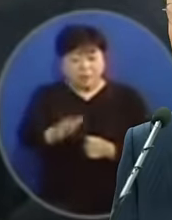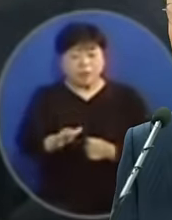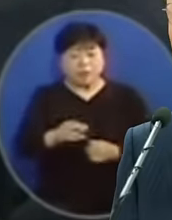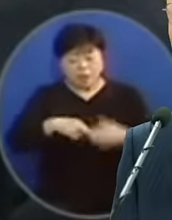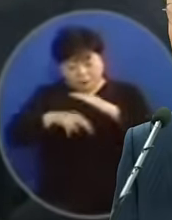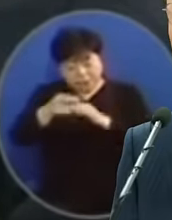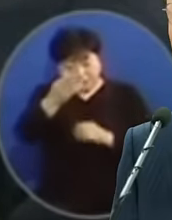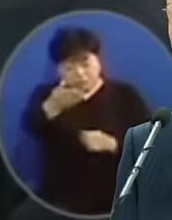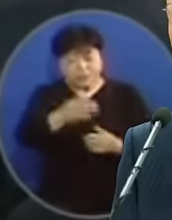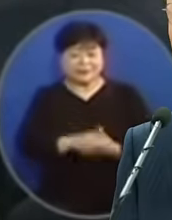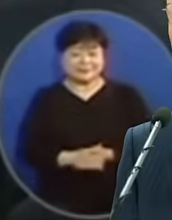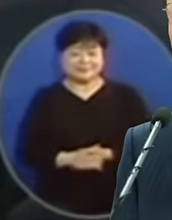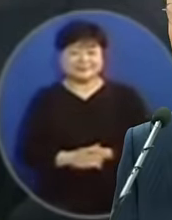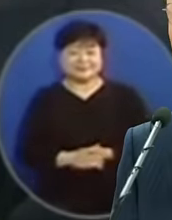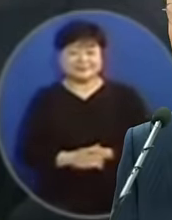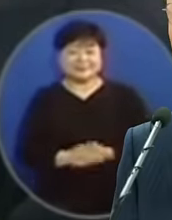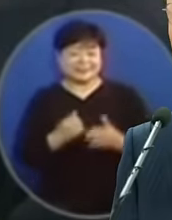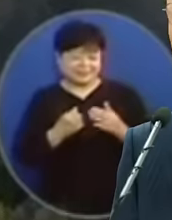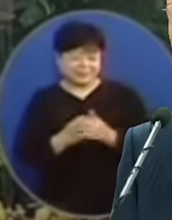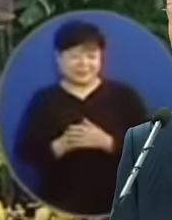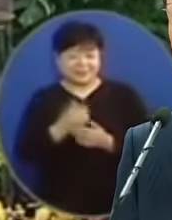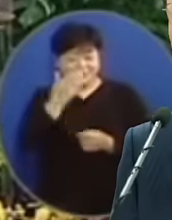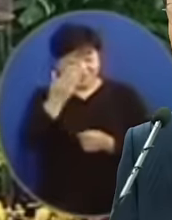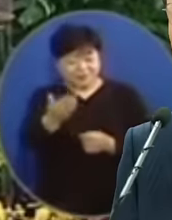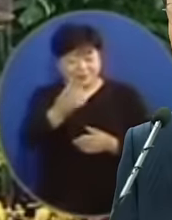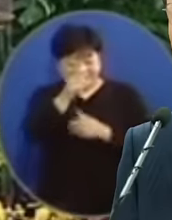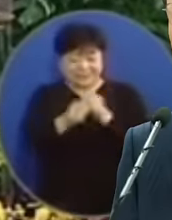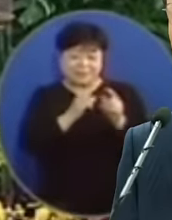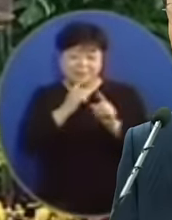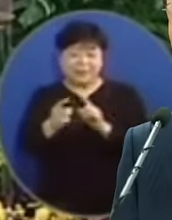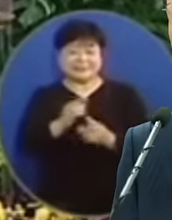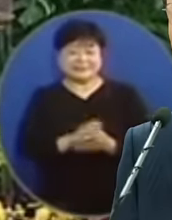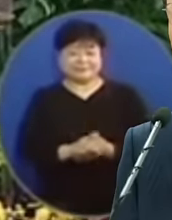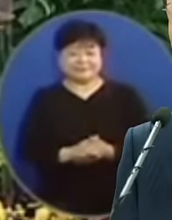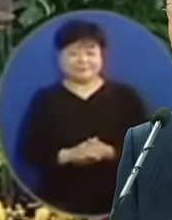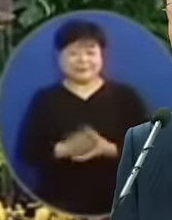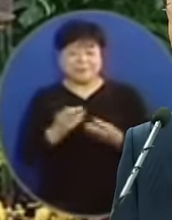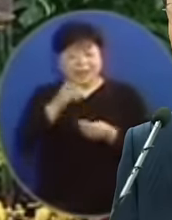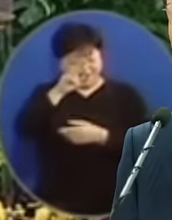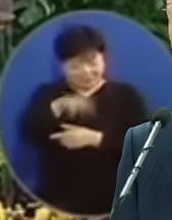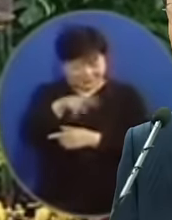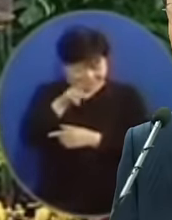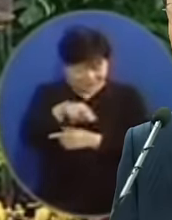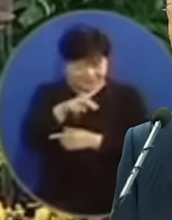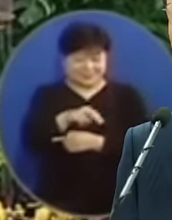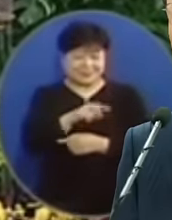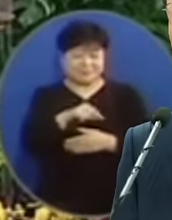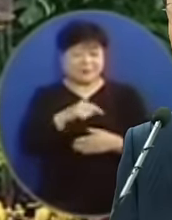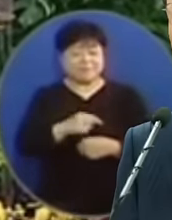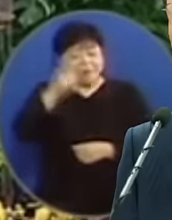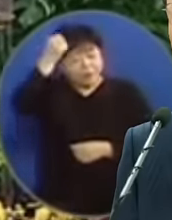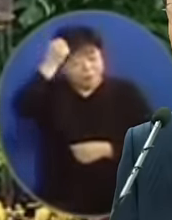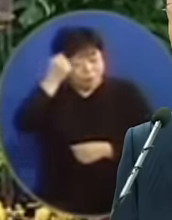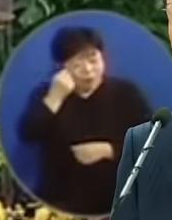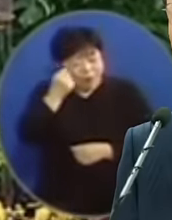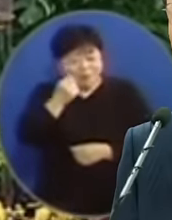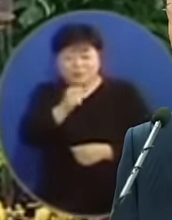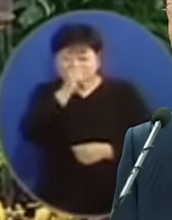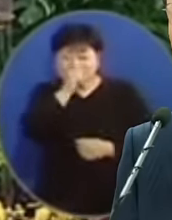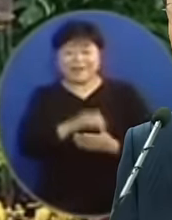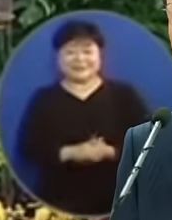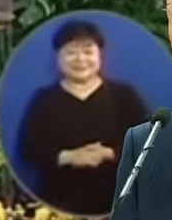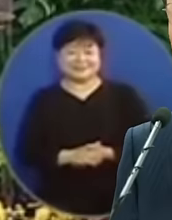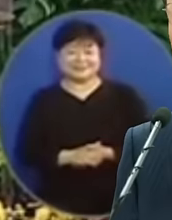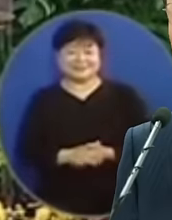너를 피하려고 하는 것입니다. 그러네 여러분 하나님 말씀을 많이 마음속에 외워놓는 것 얼마나 좋은지